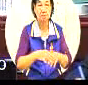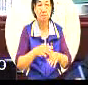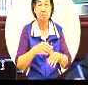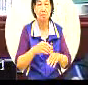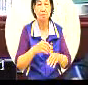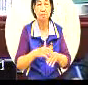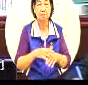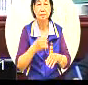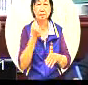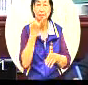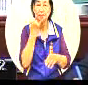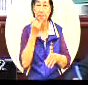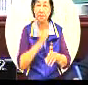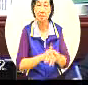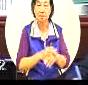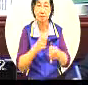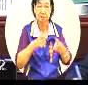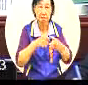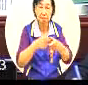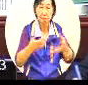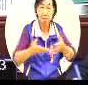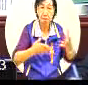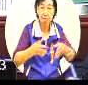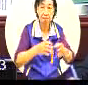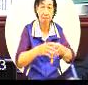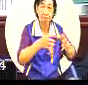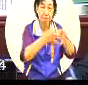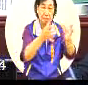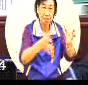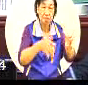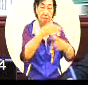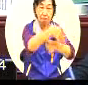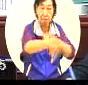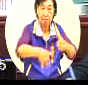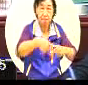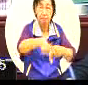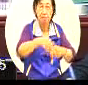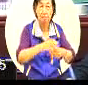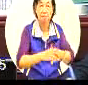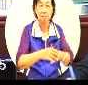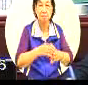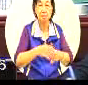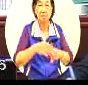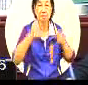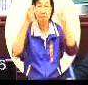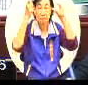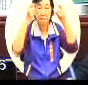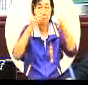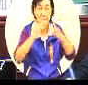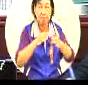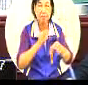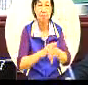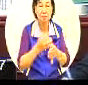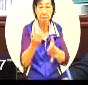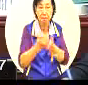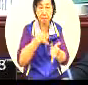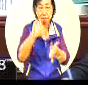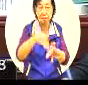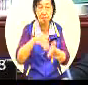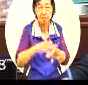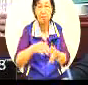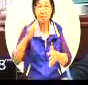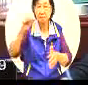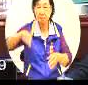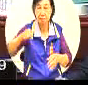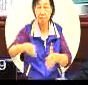公务团队大家一起努力，有没有可能在我们高雄市预算许可，我们现阶段